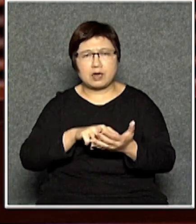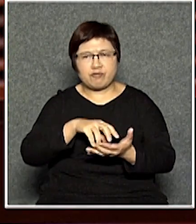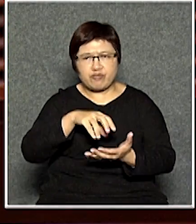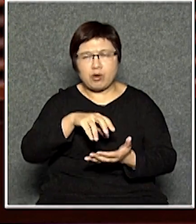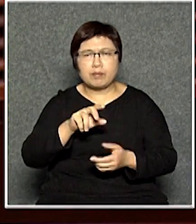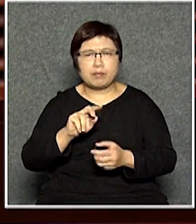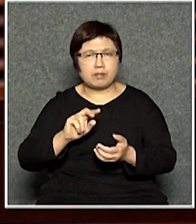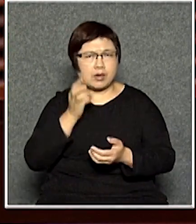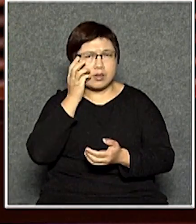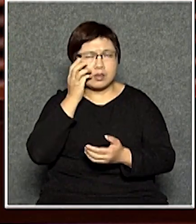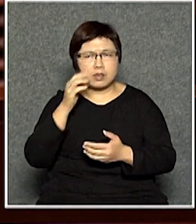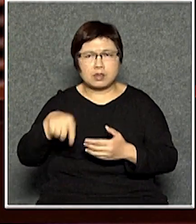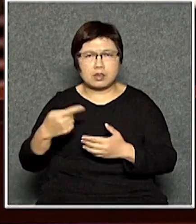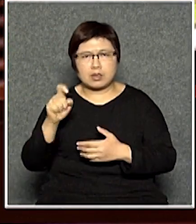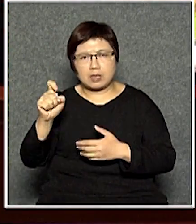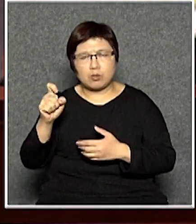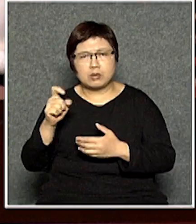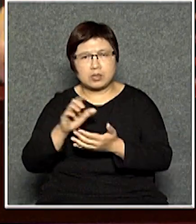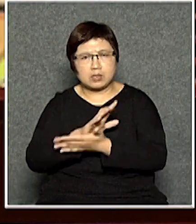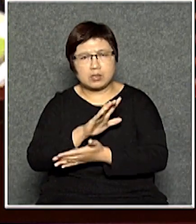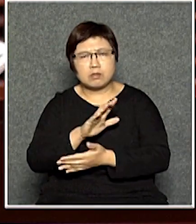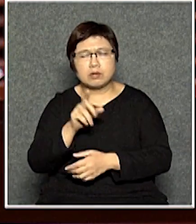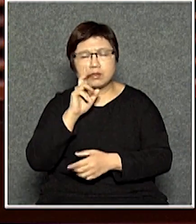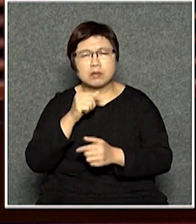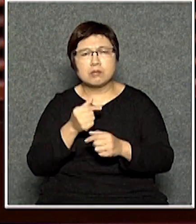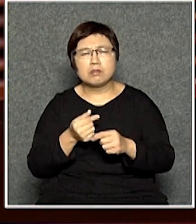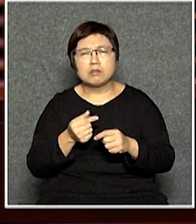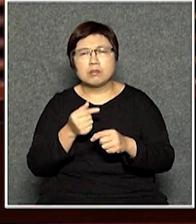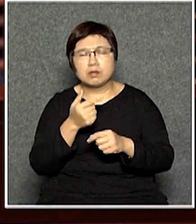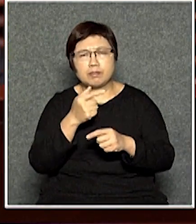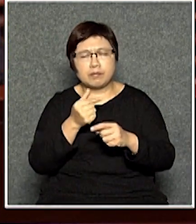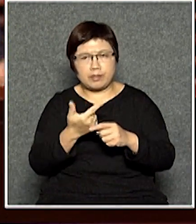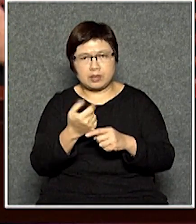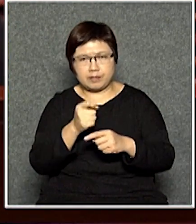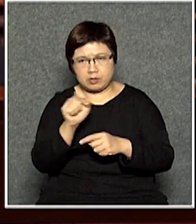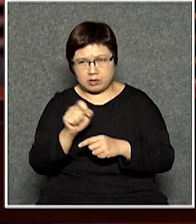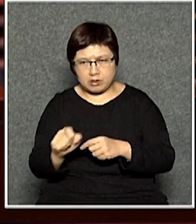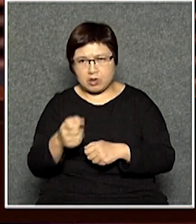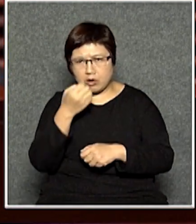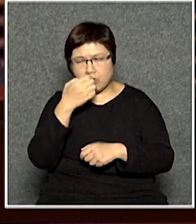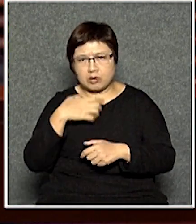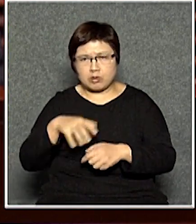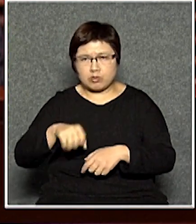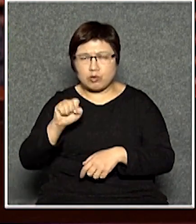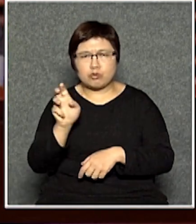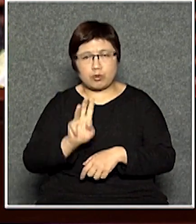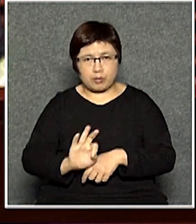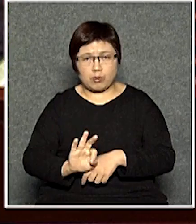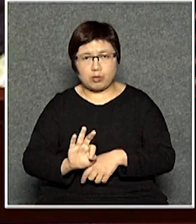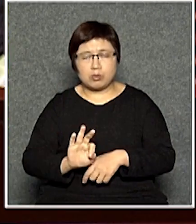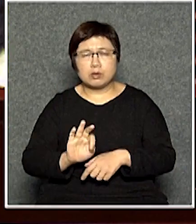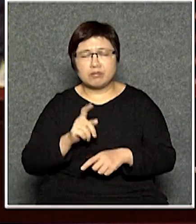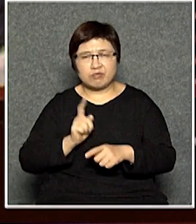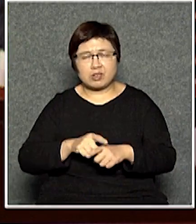余9年都只是用得80%左右，香港人沒有用到的水又照給錢，就真的倒了鹹水